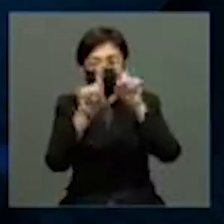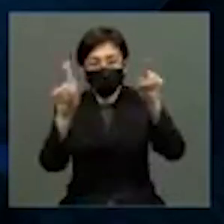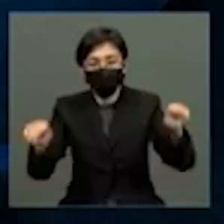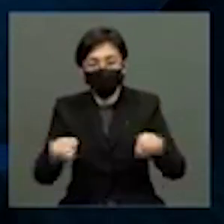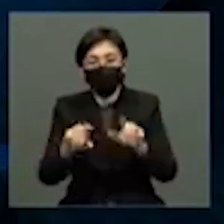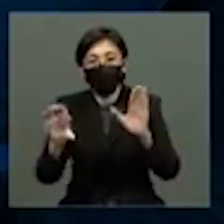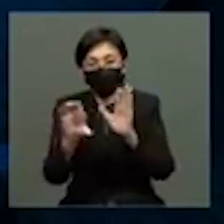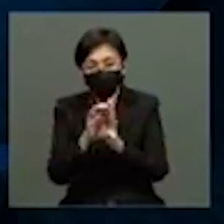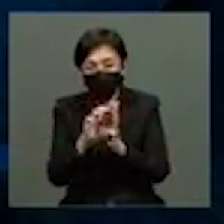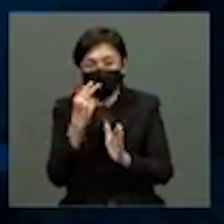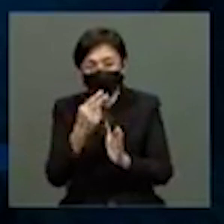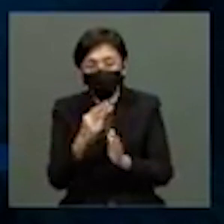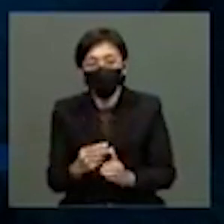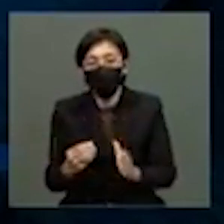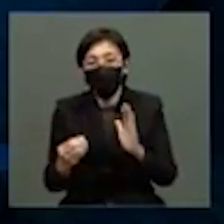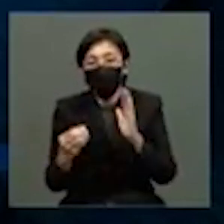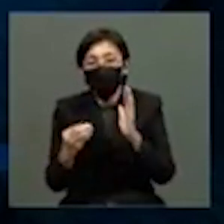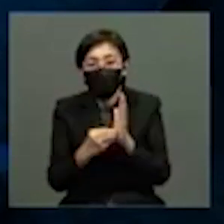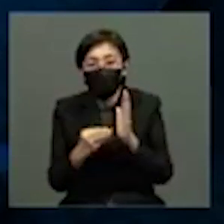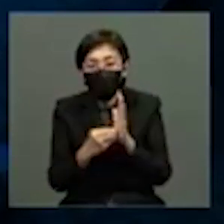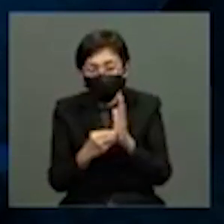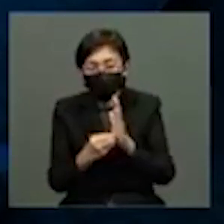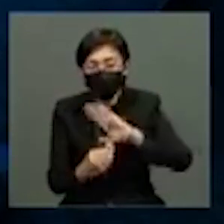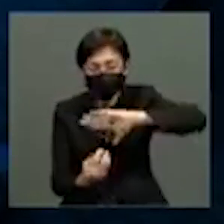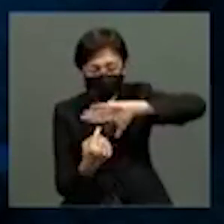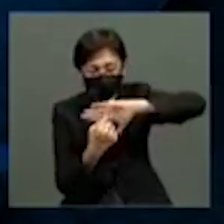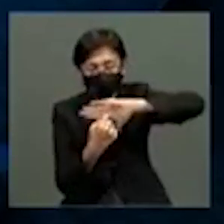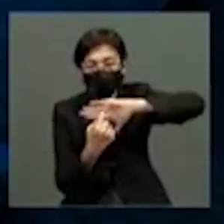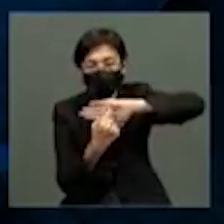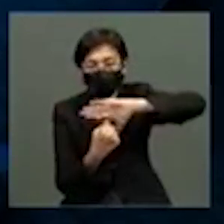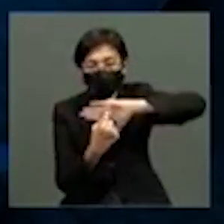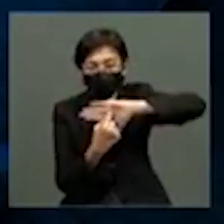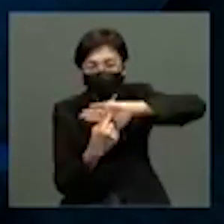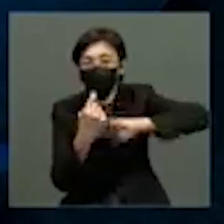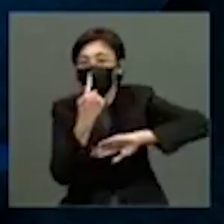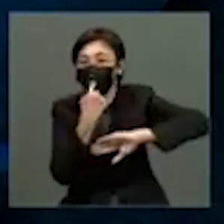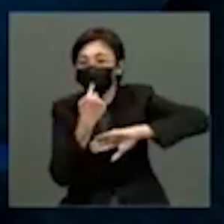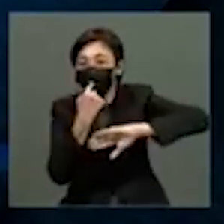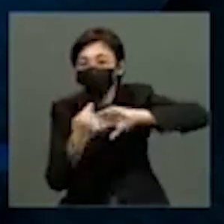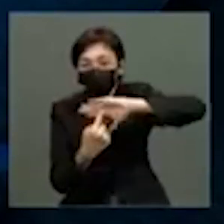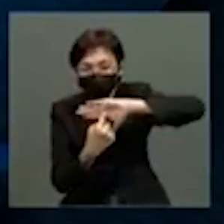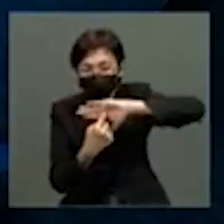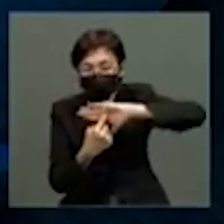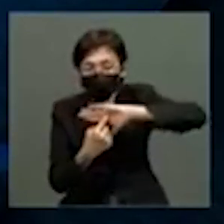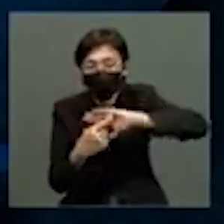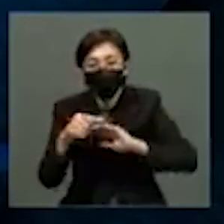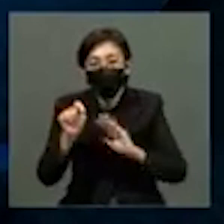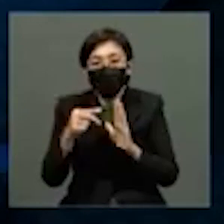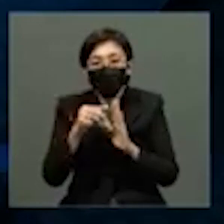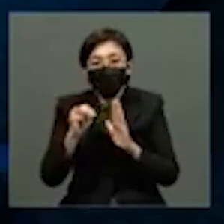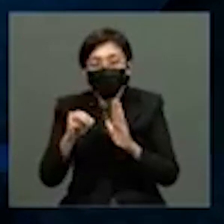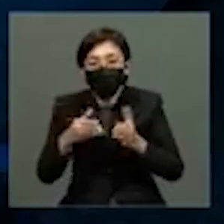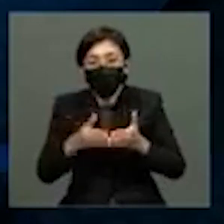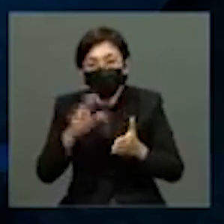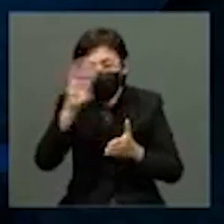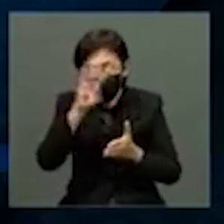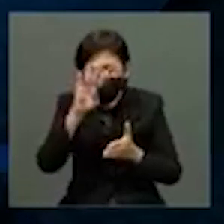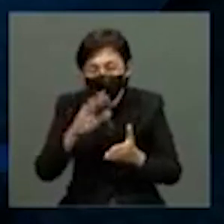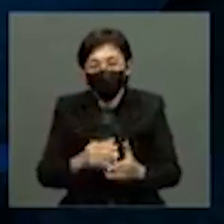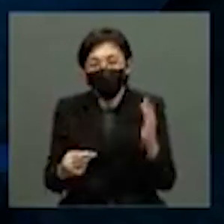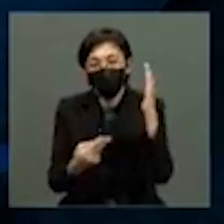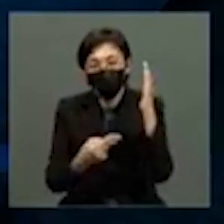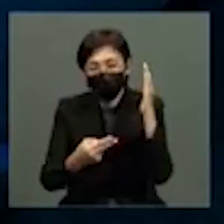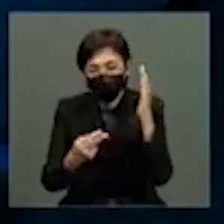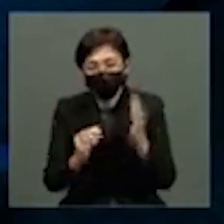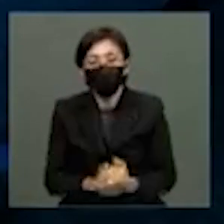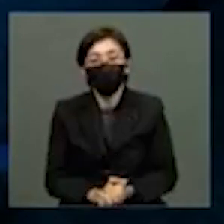ะเห็นว่ากระจุกตัวอยู่ในกรุงเทพชั้นในเนี่ยนะครับซึ่งเป็นสีแดงไม่ว่าจะเป็นปทุมวันคลองเตยห้วยขวาง